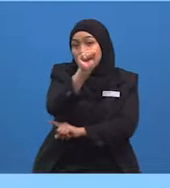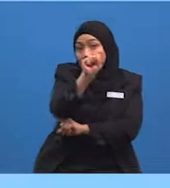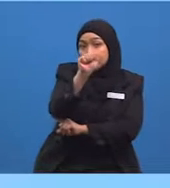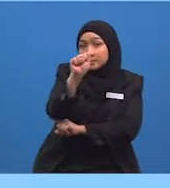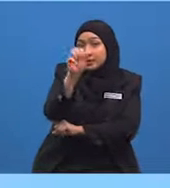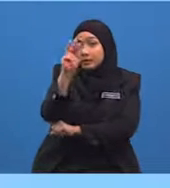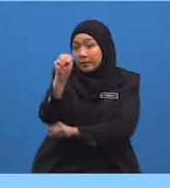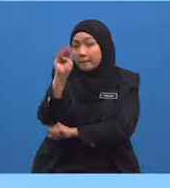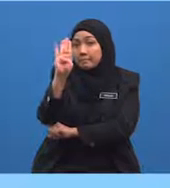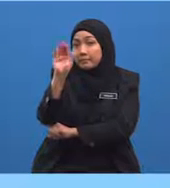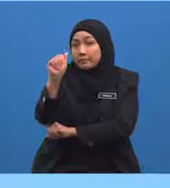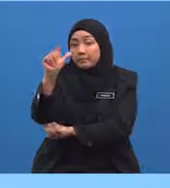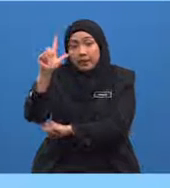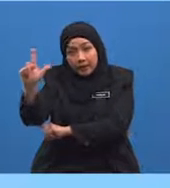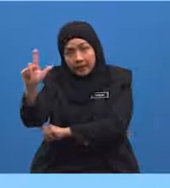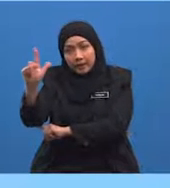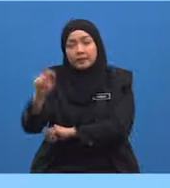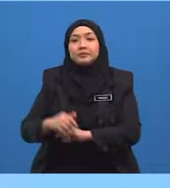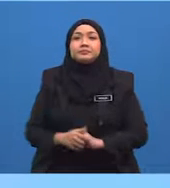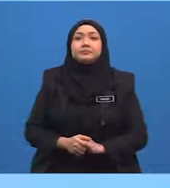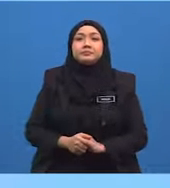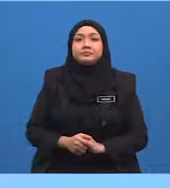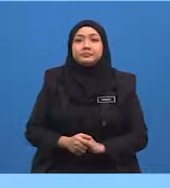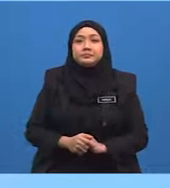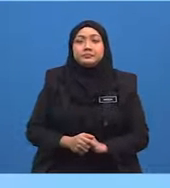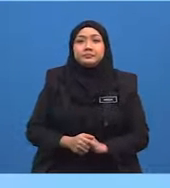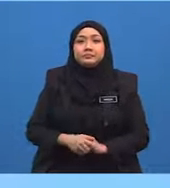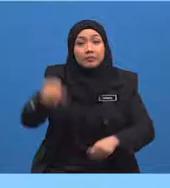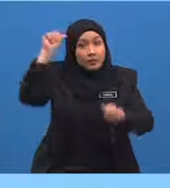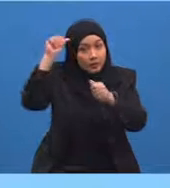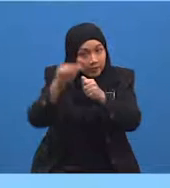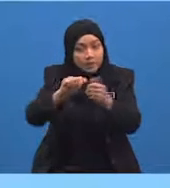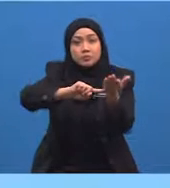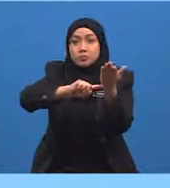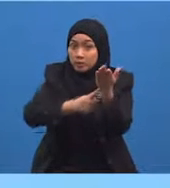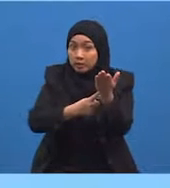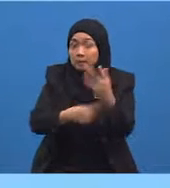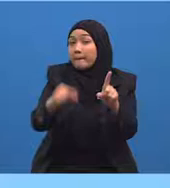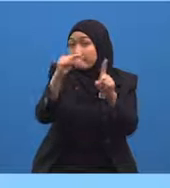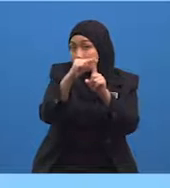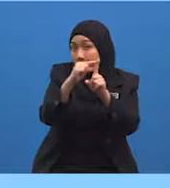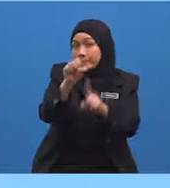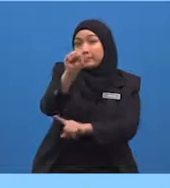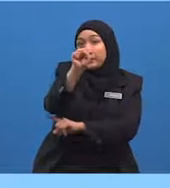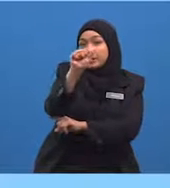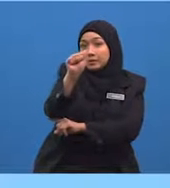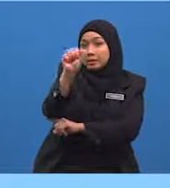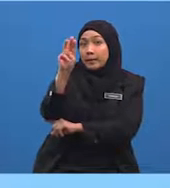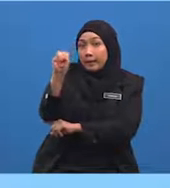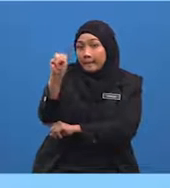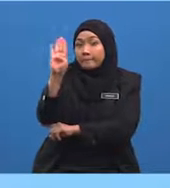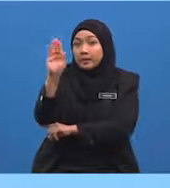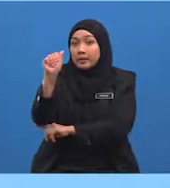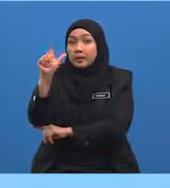sambal. Betul tu murid-murid, sambal. Pada perkataan sambal